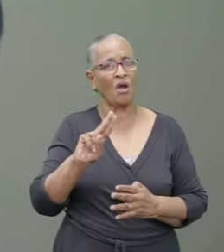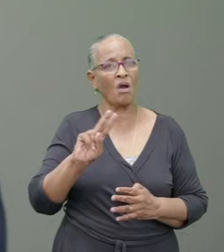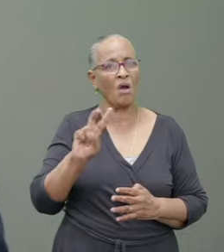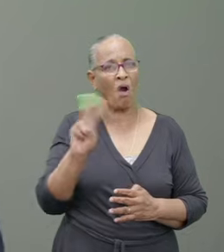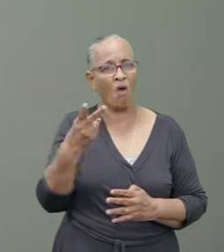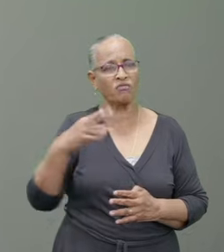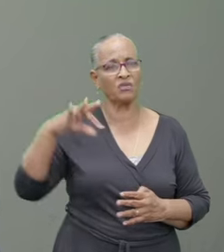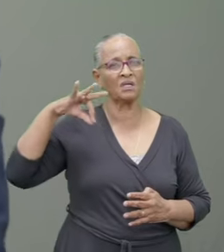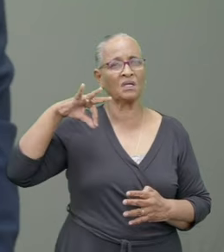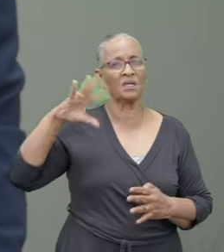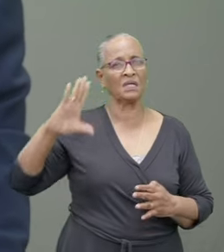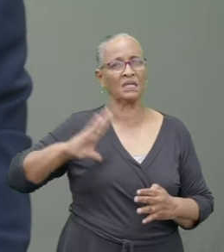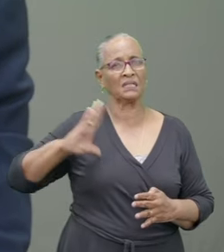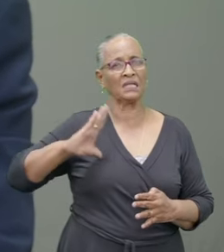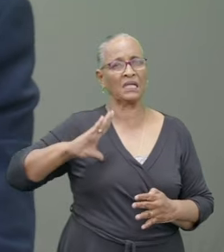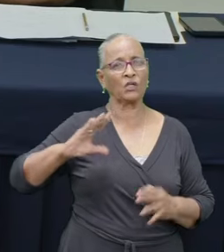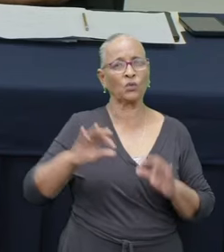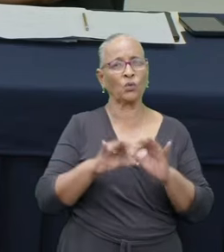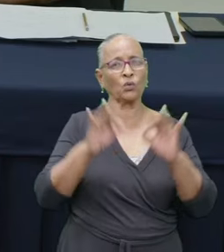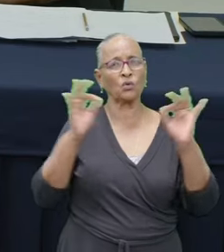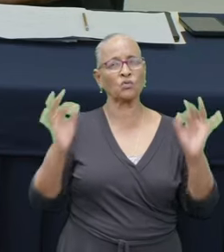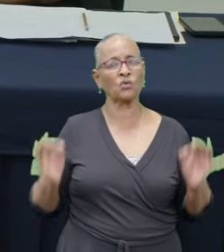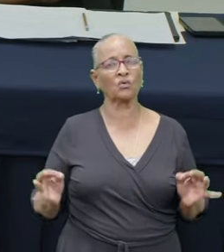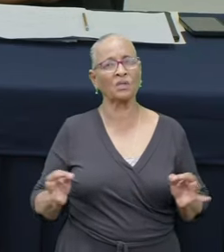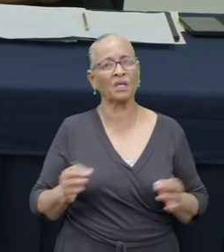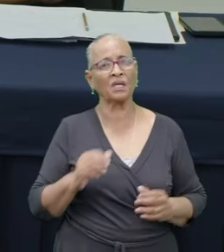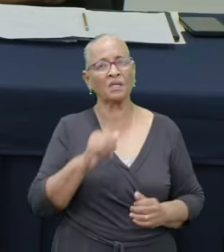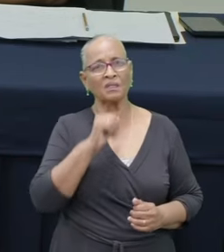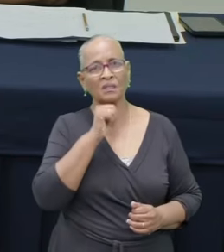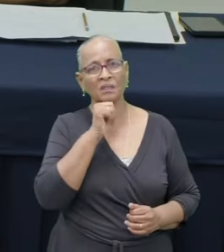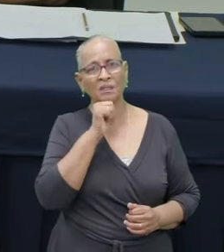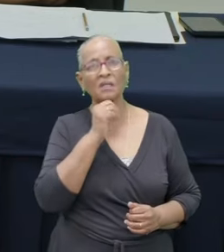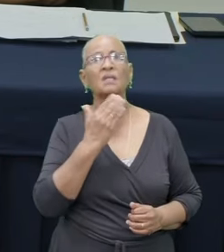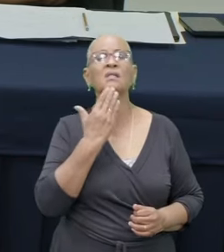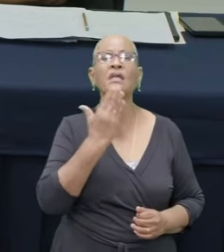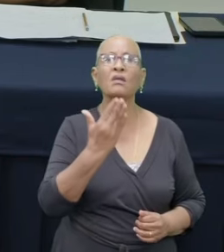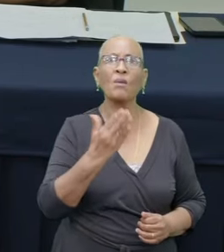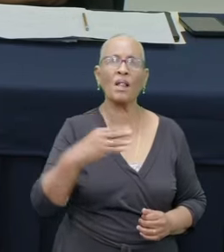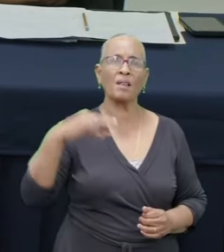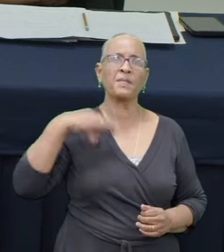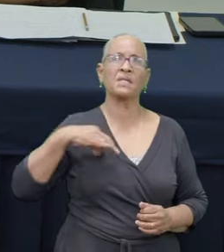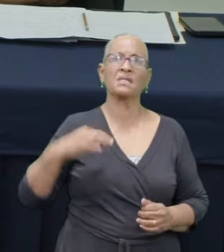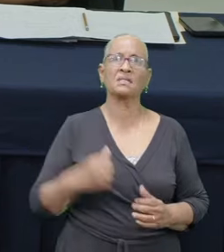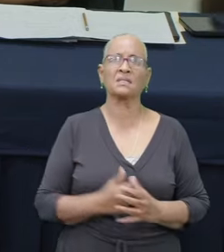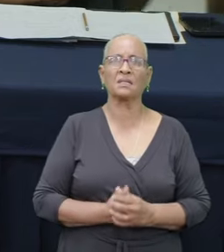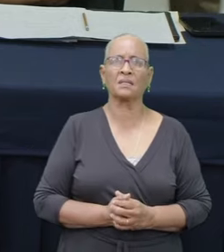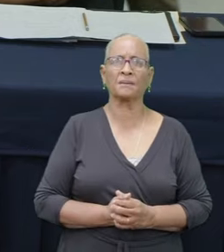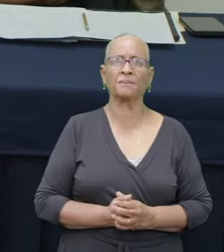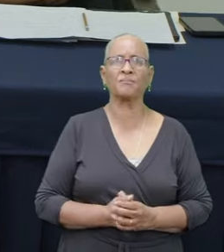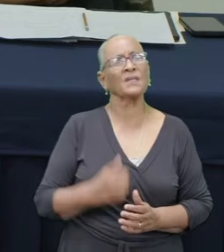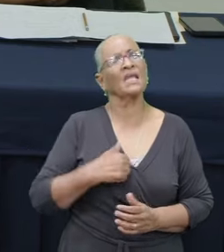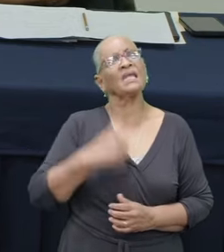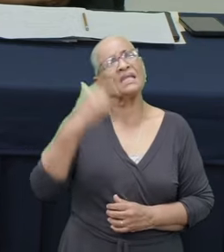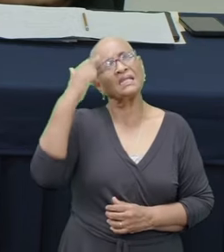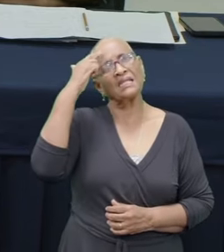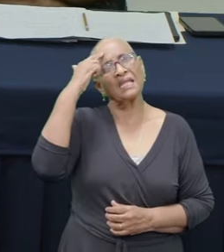Dank u wel, minister. Ik denk dat ik een paar kleine aanvullingen heb.